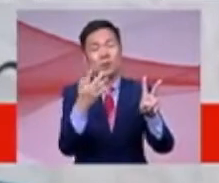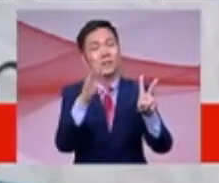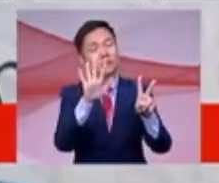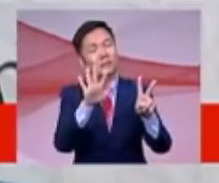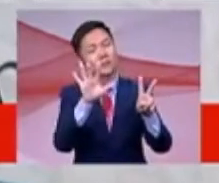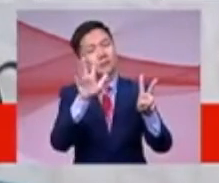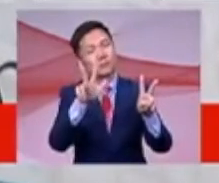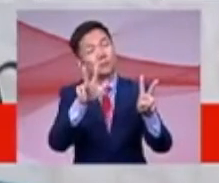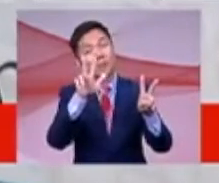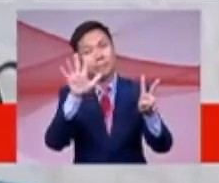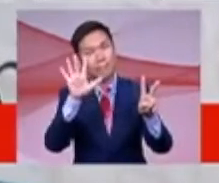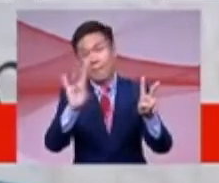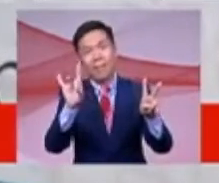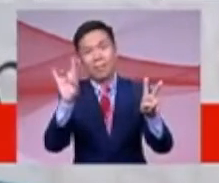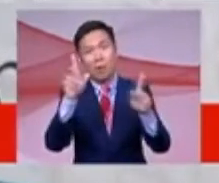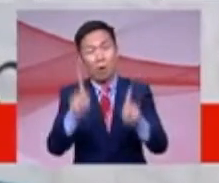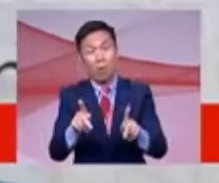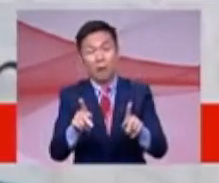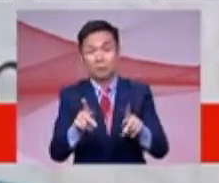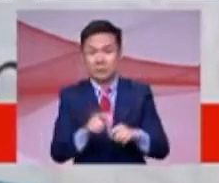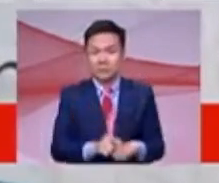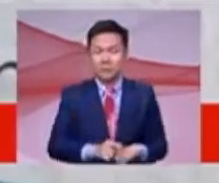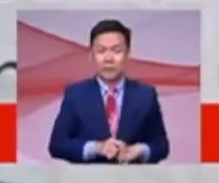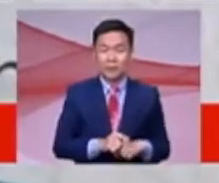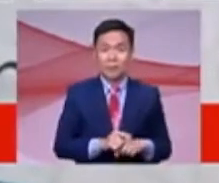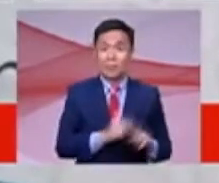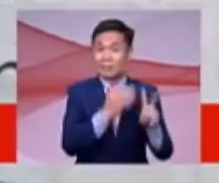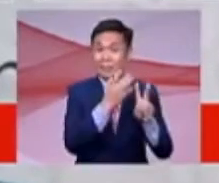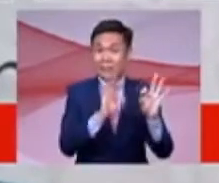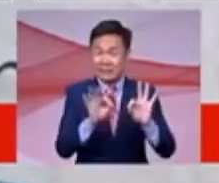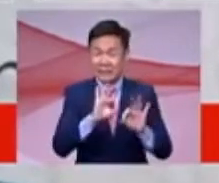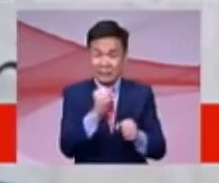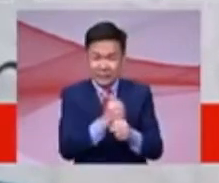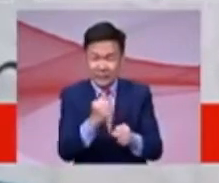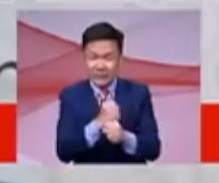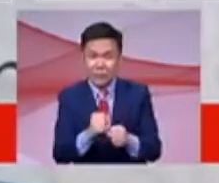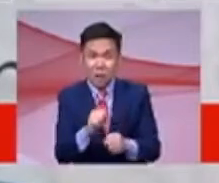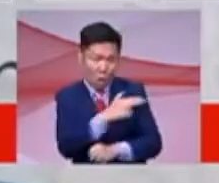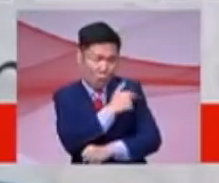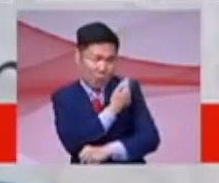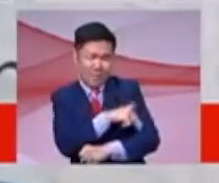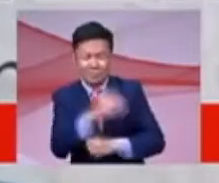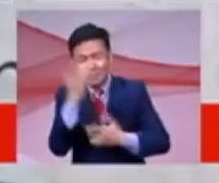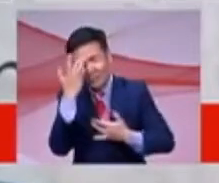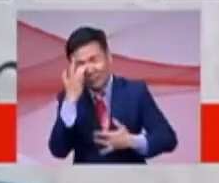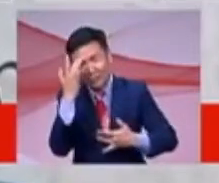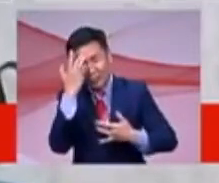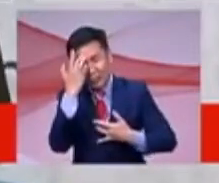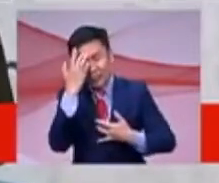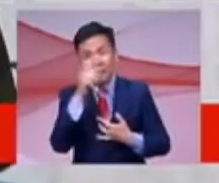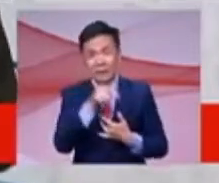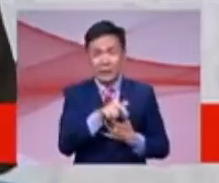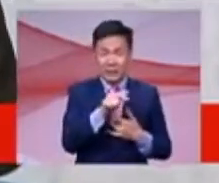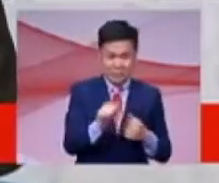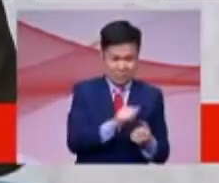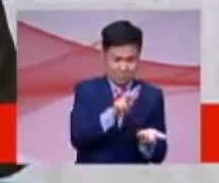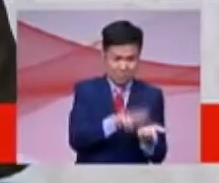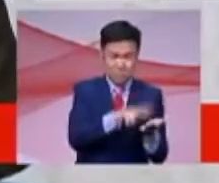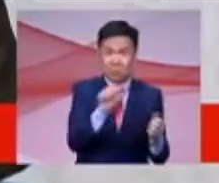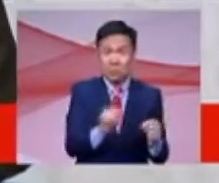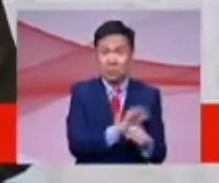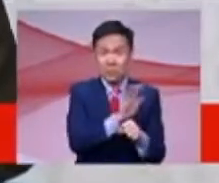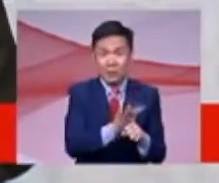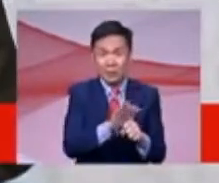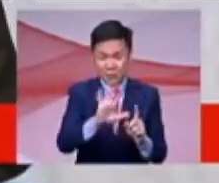2,328 kes. Jadi kita bimbang kalau petugas kita dijangkiti, dan mereka yang terdedah pada kes-kes yang positif